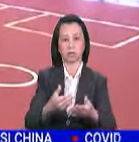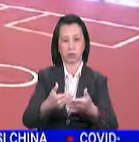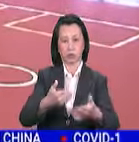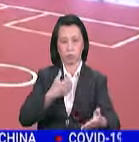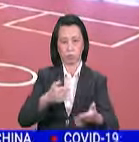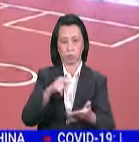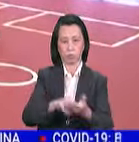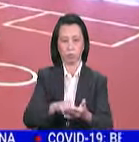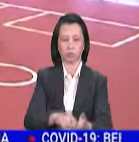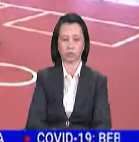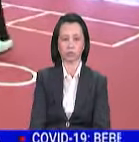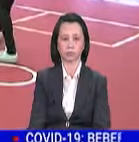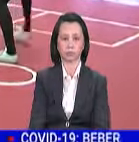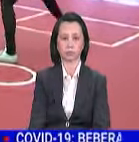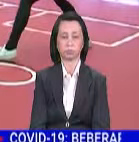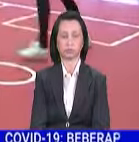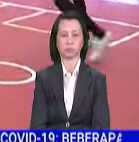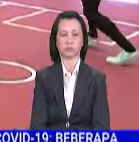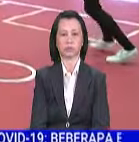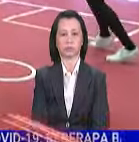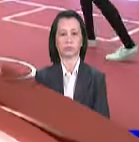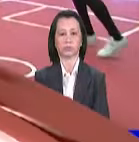ini.